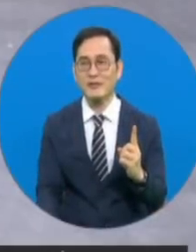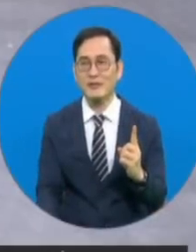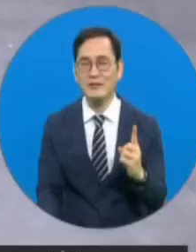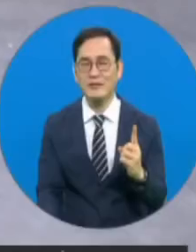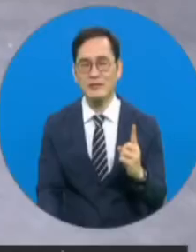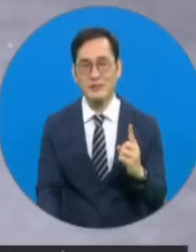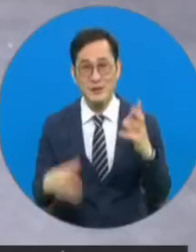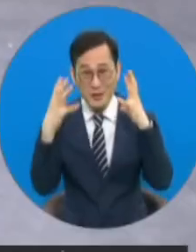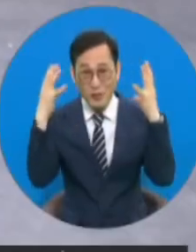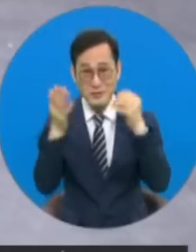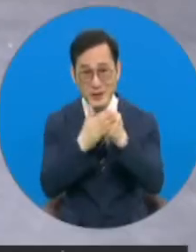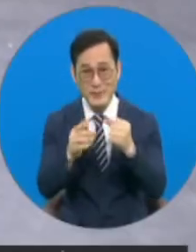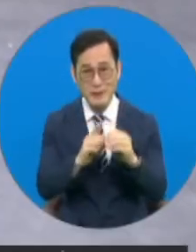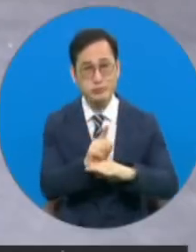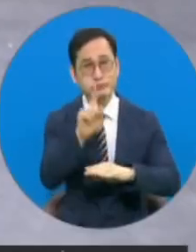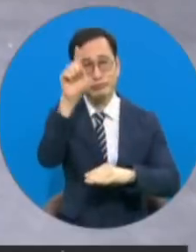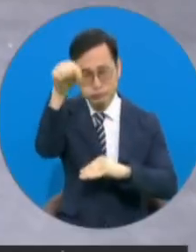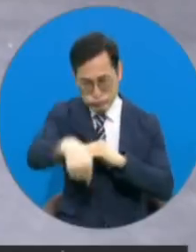15m